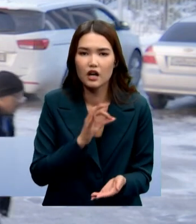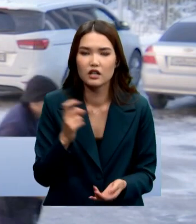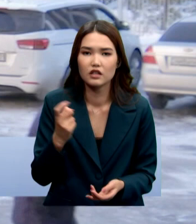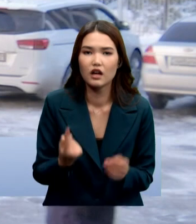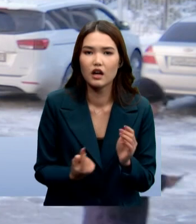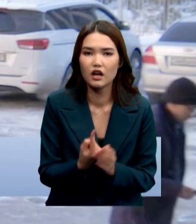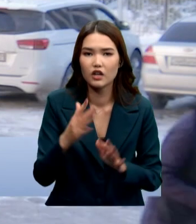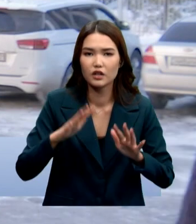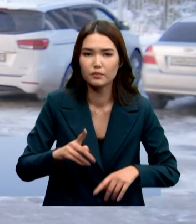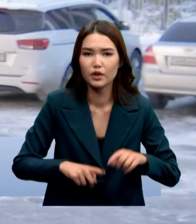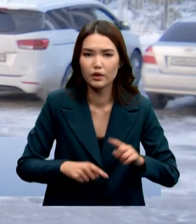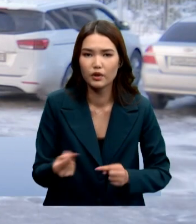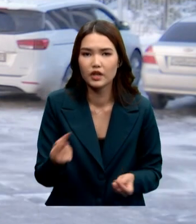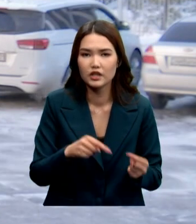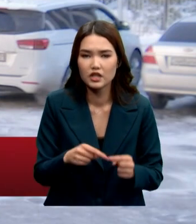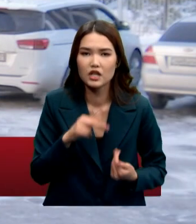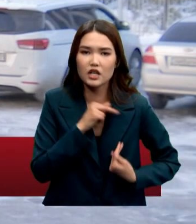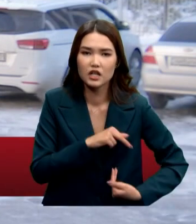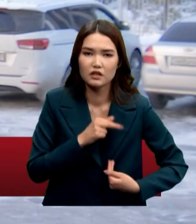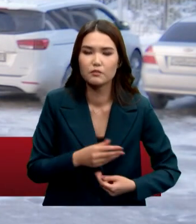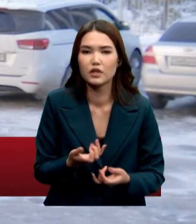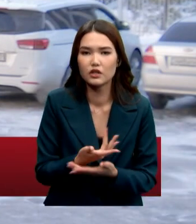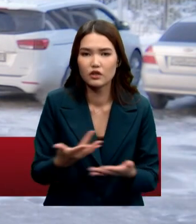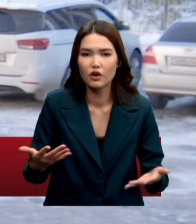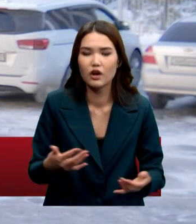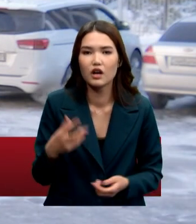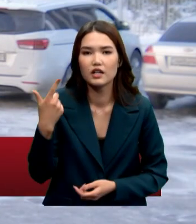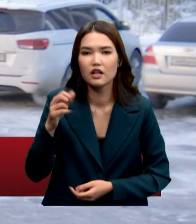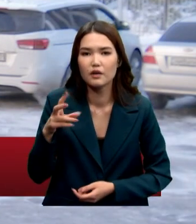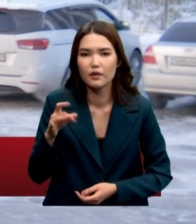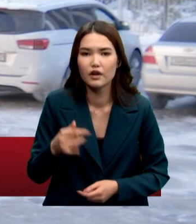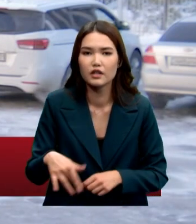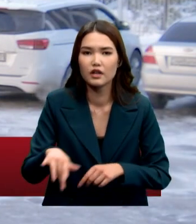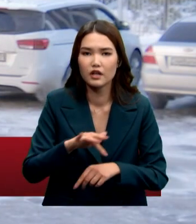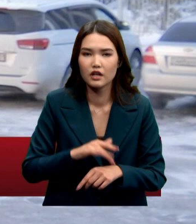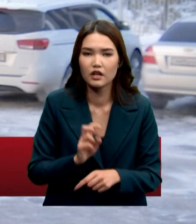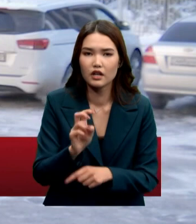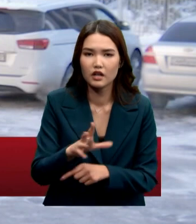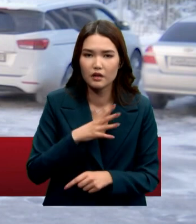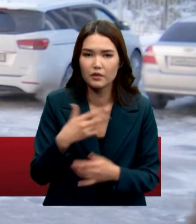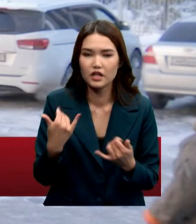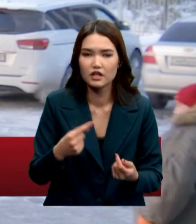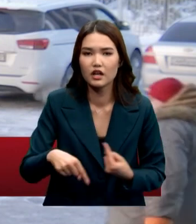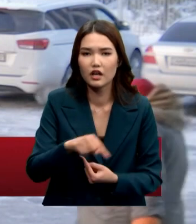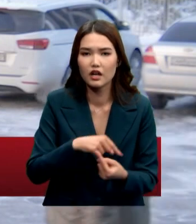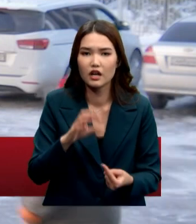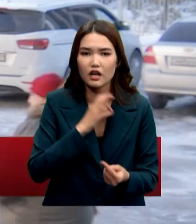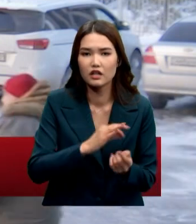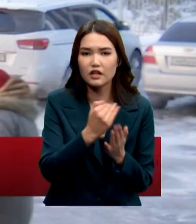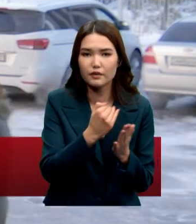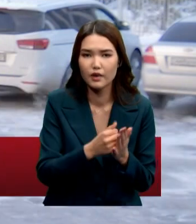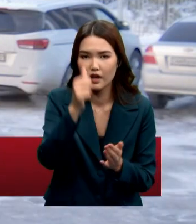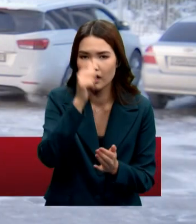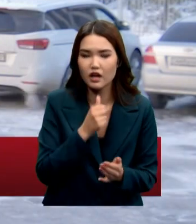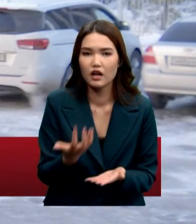алғашқы отандық серіктестік. Ал оның қызметкерлері Германияға барып тәжірибе жинап келіпті. Елордалық кәсіпкерлер палаташы ақшасын ала